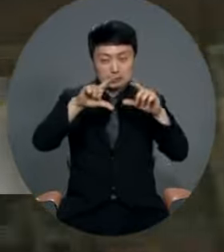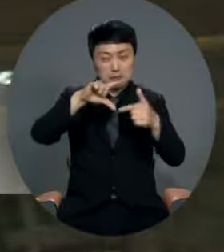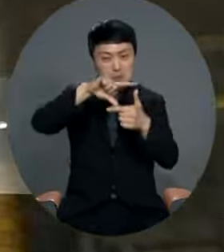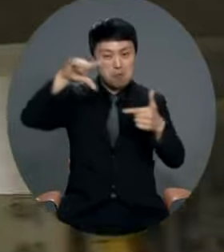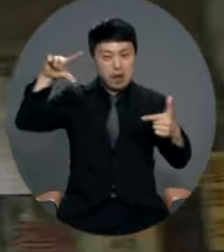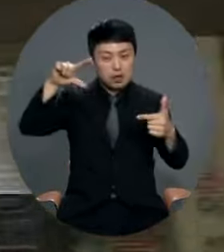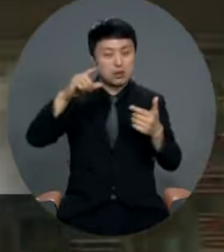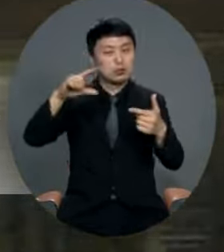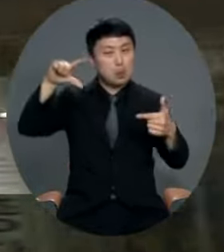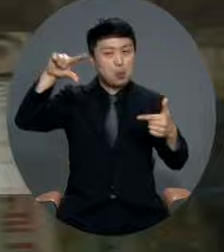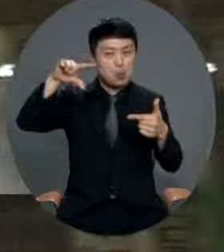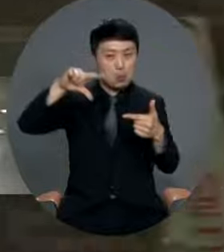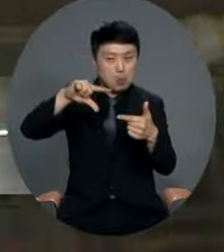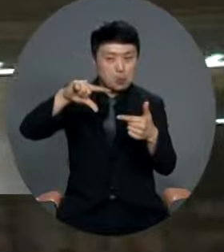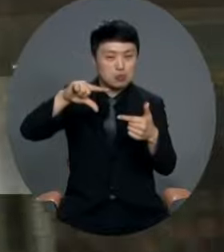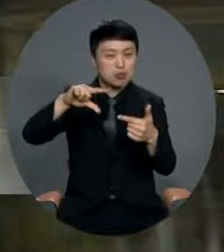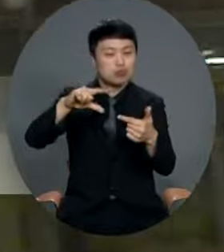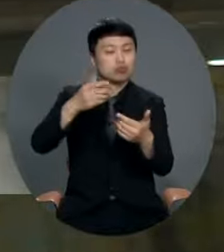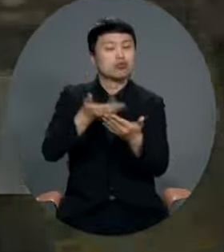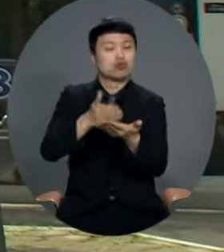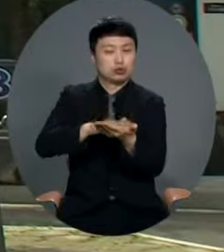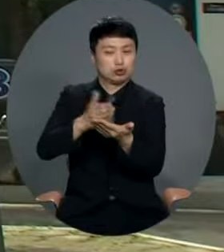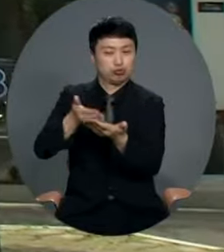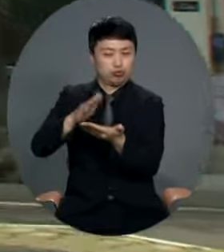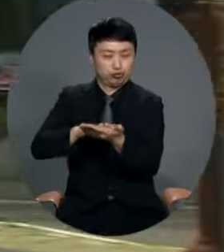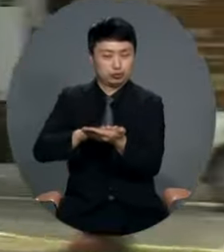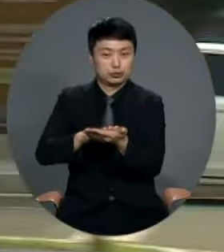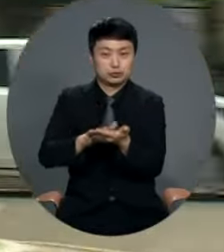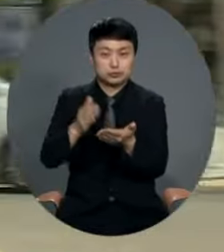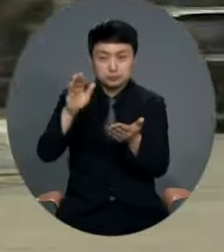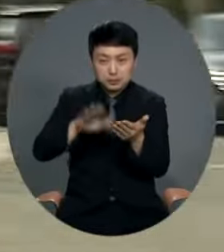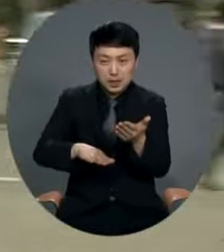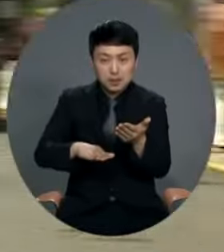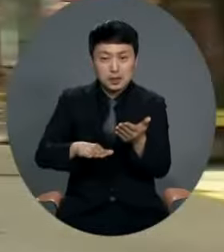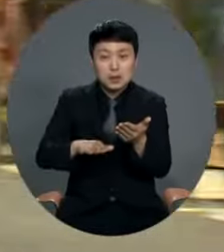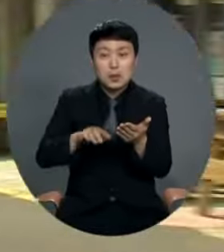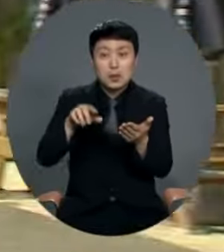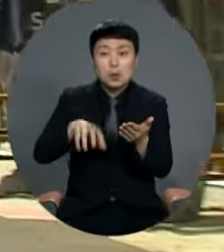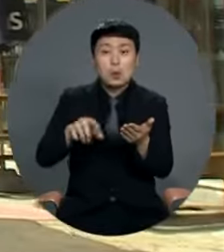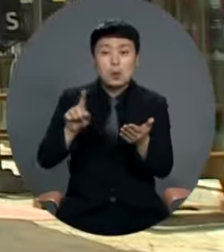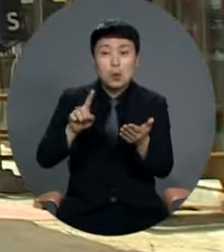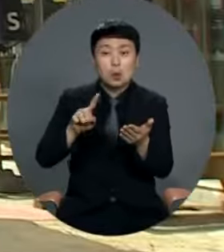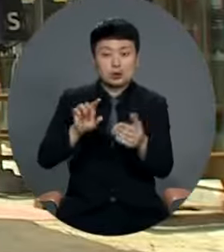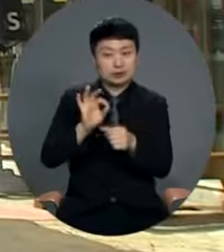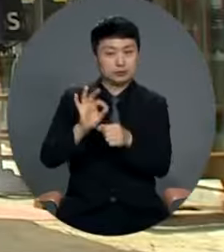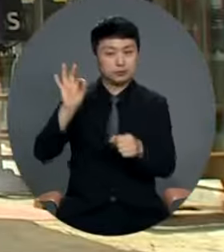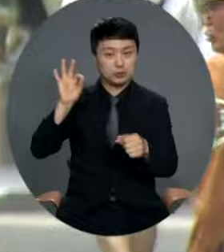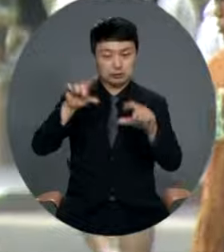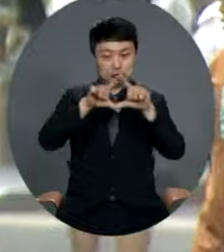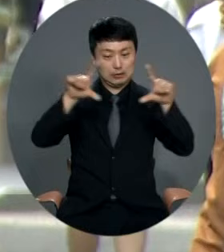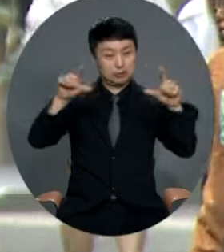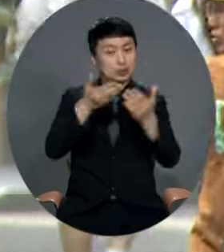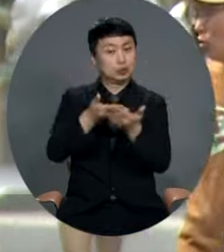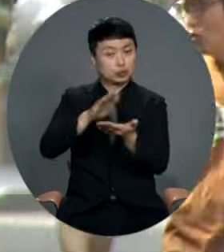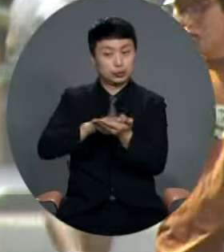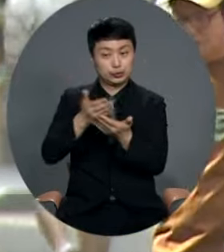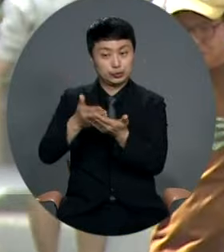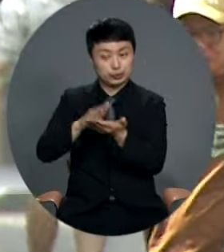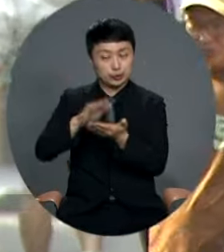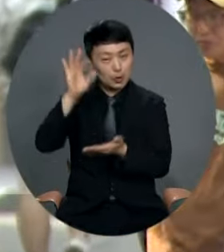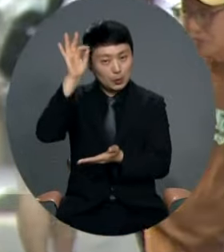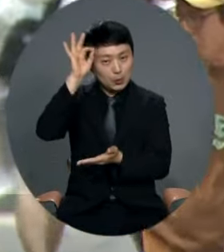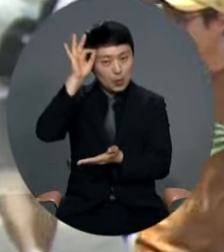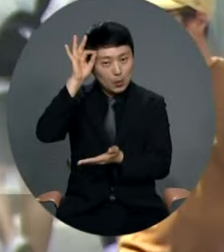간판을 정리하는데 초점이 맞춰져 있었습니다. 이런 생각이 반영된 곳이 바로 10년 전 간판 정비 사업을 추진한